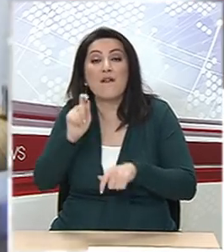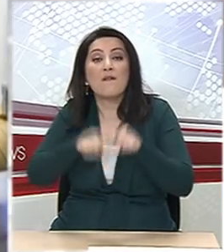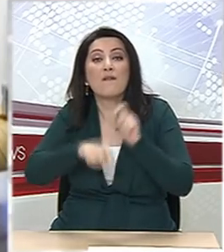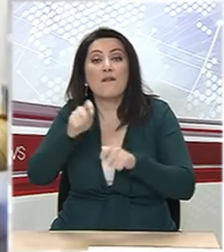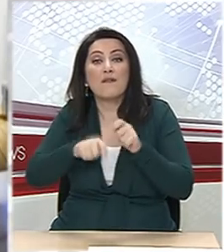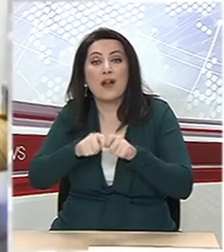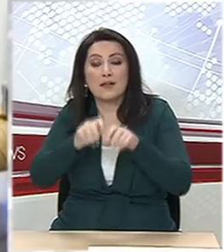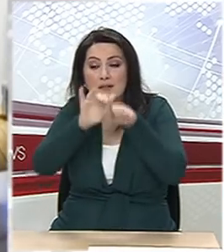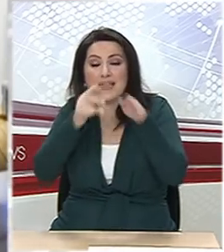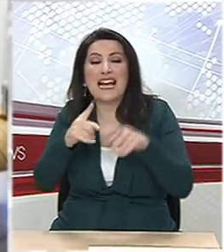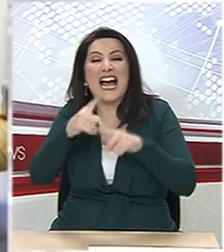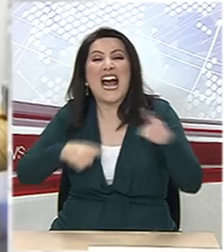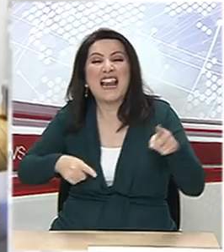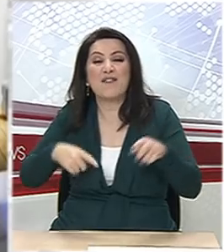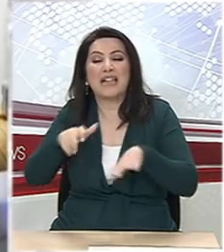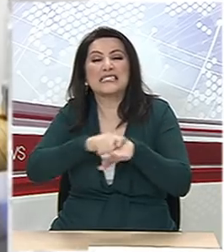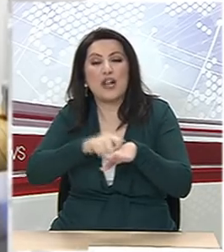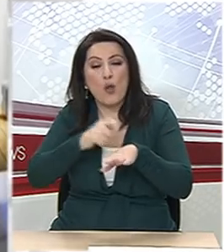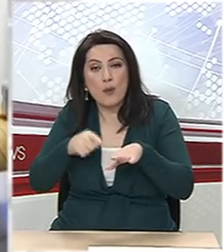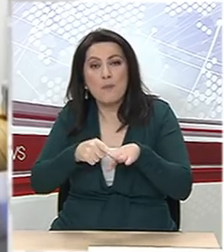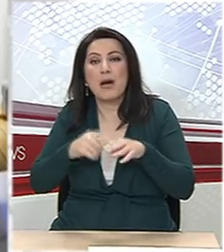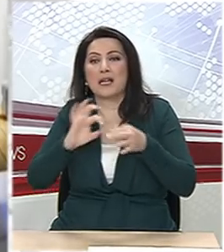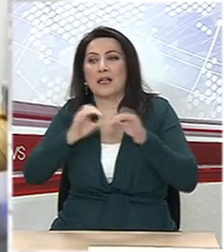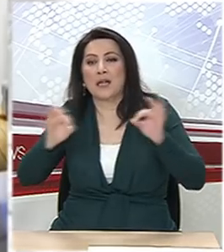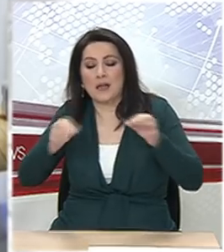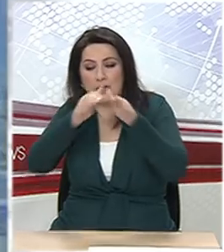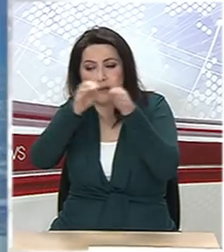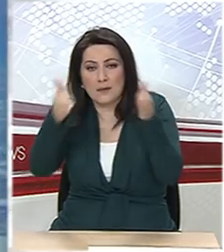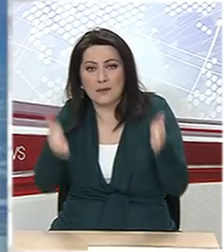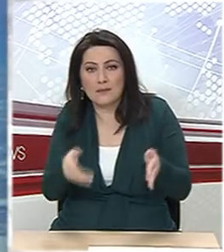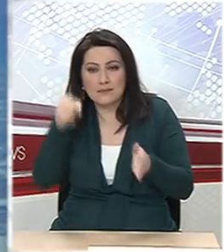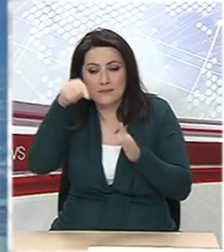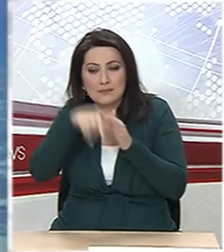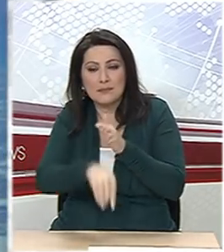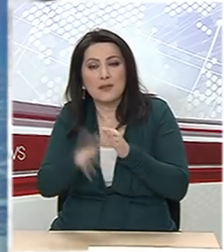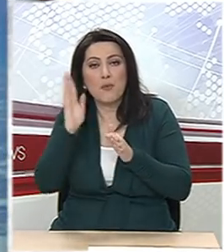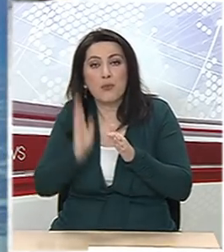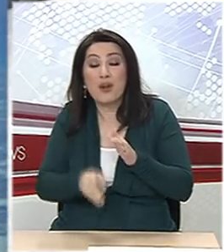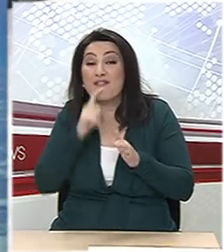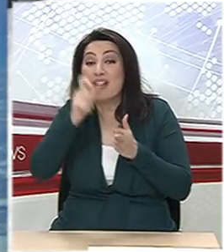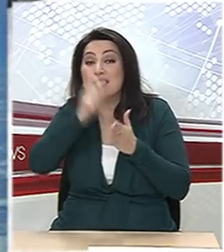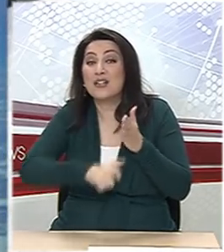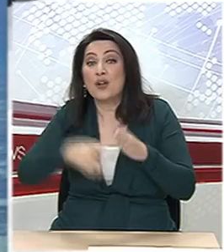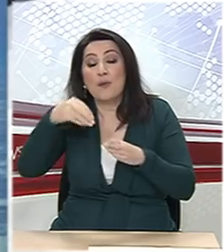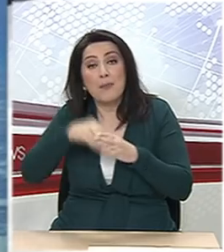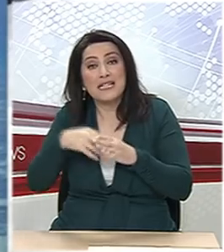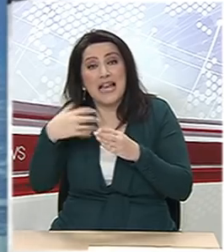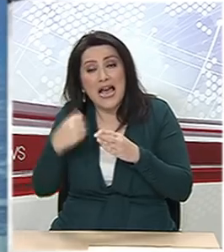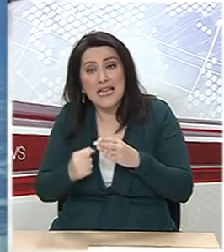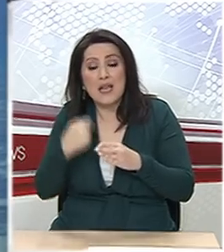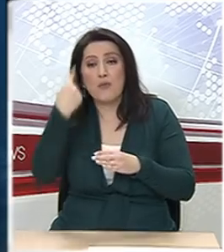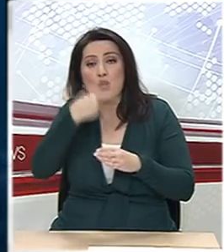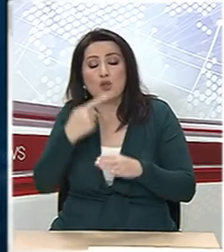από χάλιβα, σκυρόδεμα και ακριλικό και έχει σχεδιαστεί με γνώμονα το τοπικό οικοσύστημα. Το ξενοδοχείο διαθέτει βιολόγους στο προσωπικό